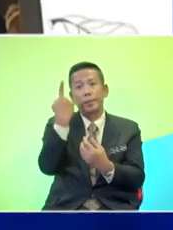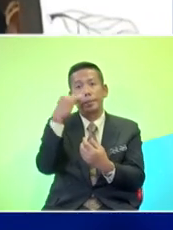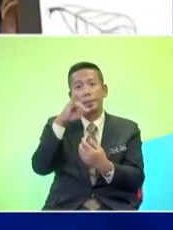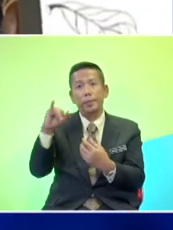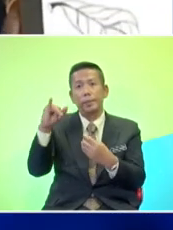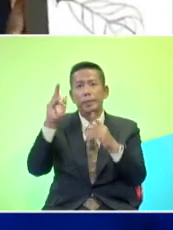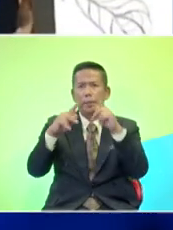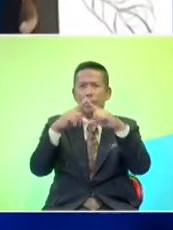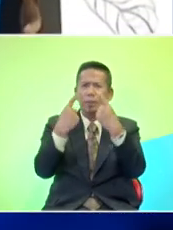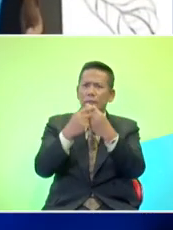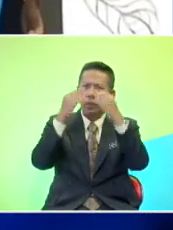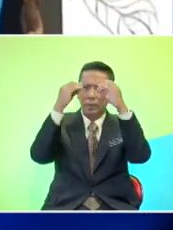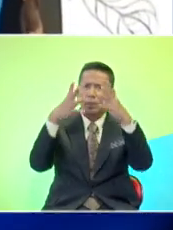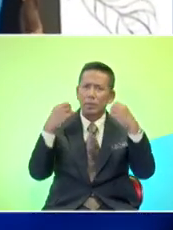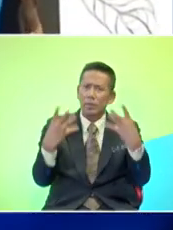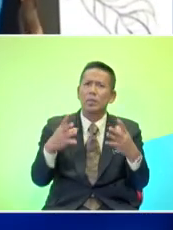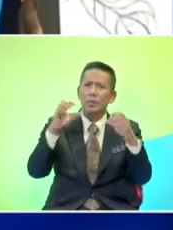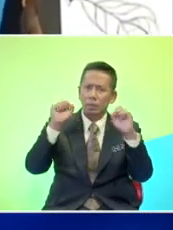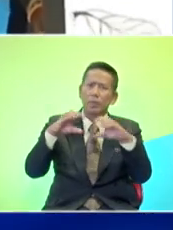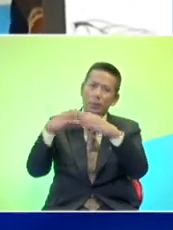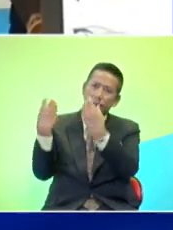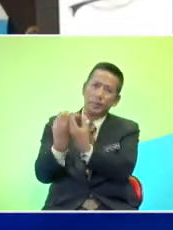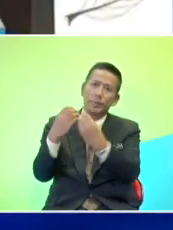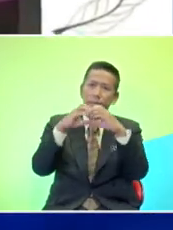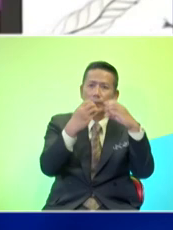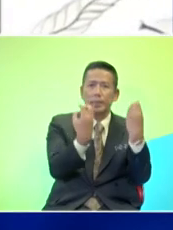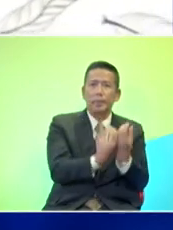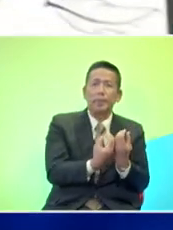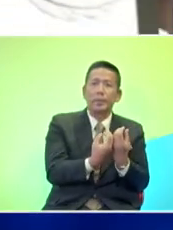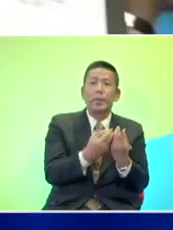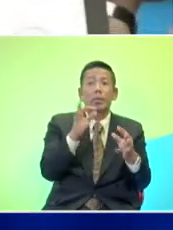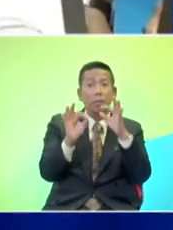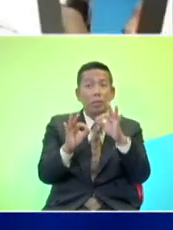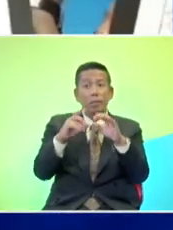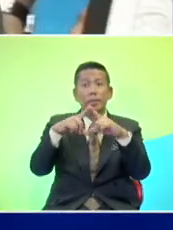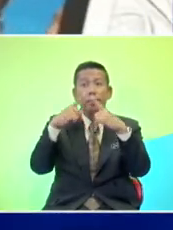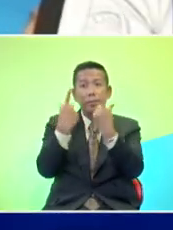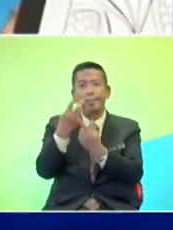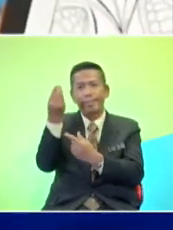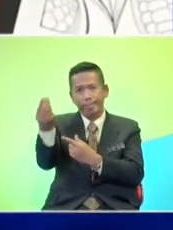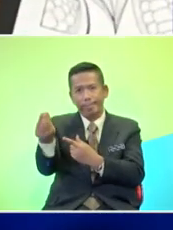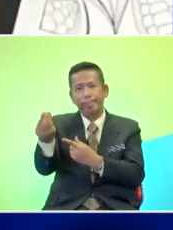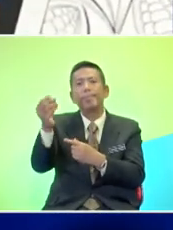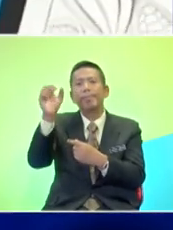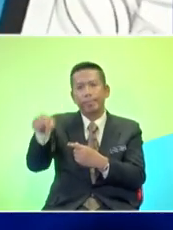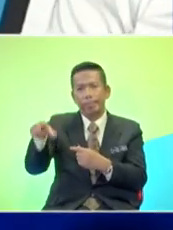ramai bolehlah kumpulkan murid dalam bentuk kumpulan manakala kalau murid dalam kelas itu tak begitu ramai Bolehkah